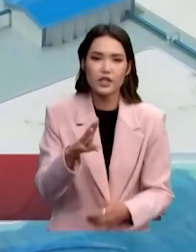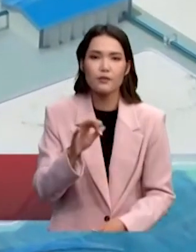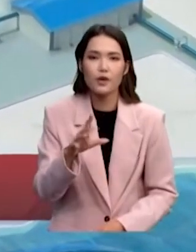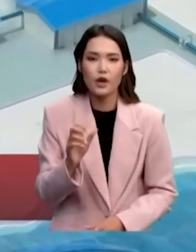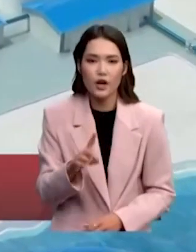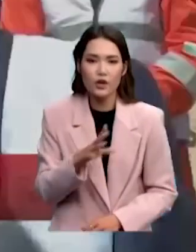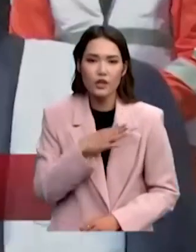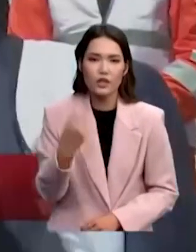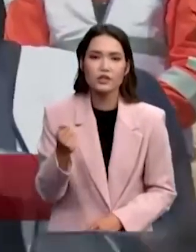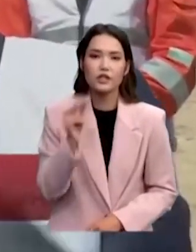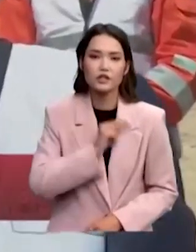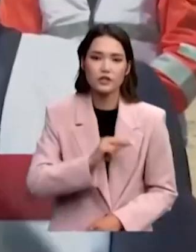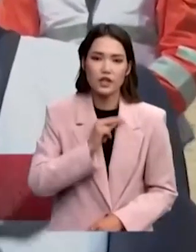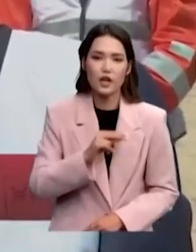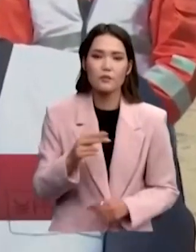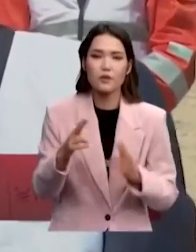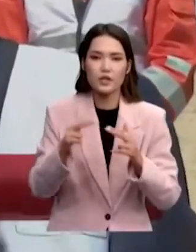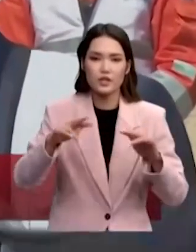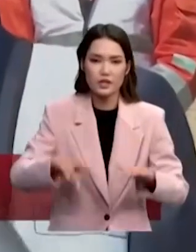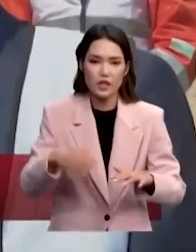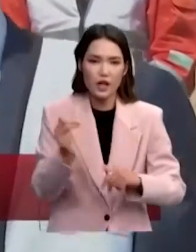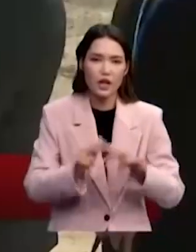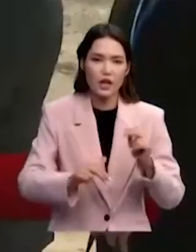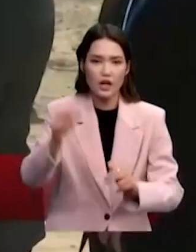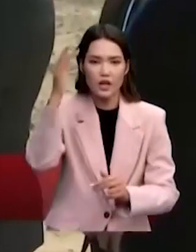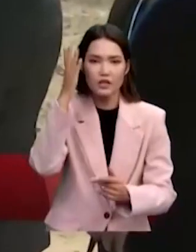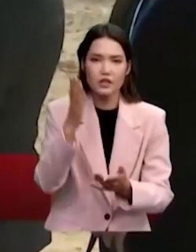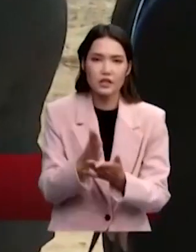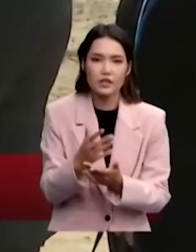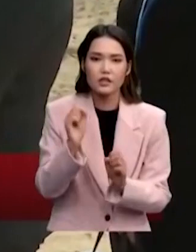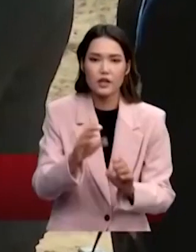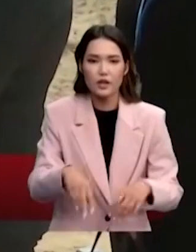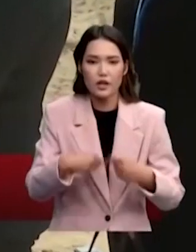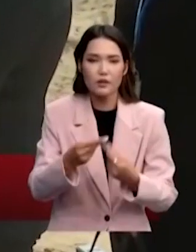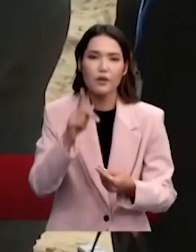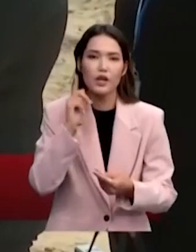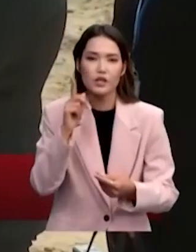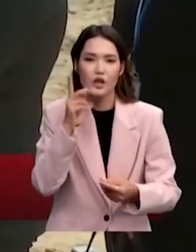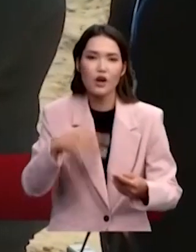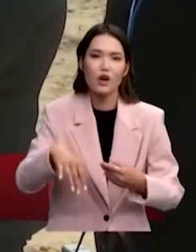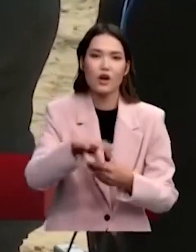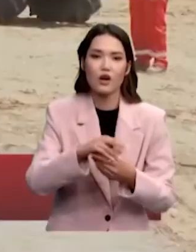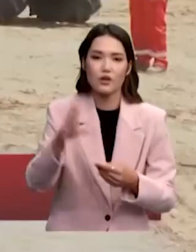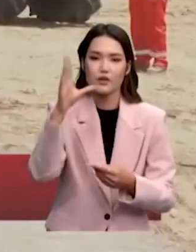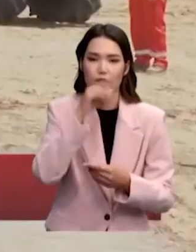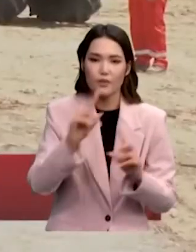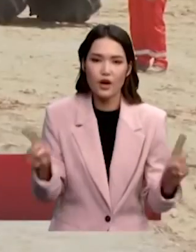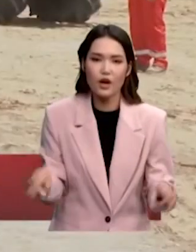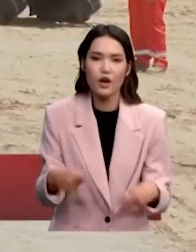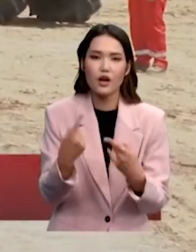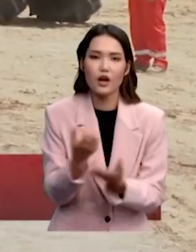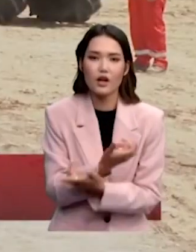возведут солнечные и ветровые станции. Это позволит выпускать до 2 миллионов тонн зеленого водорода или 11 миллионов тонн такого